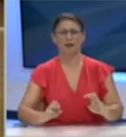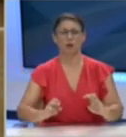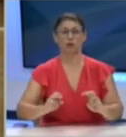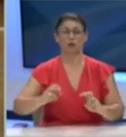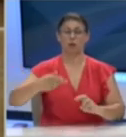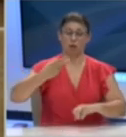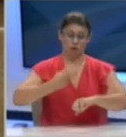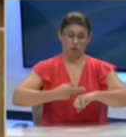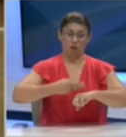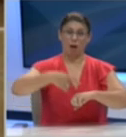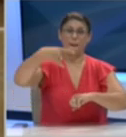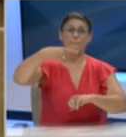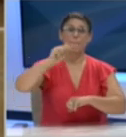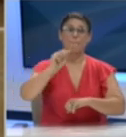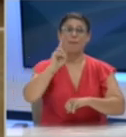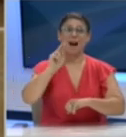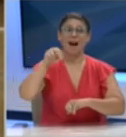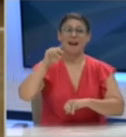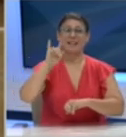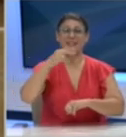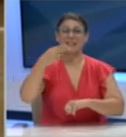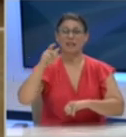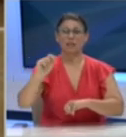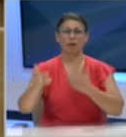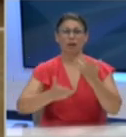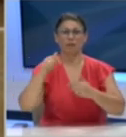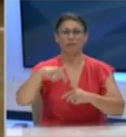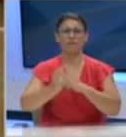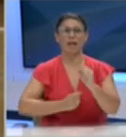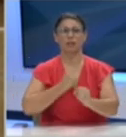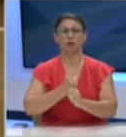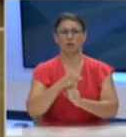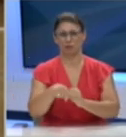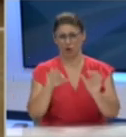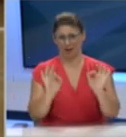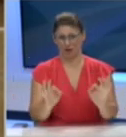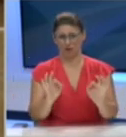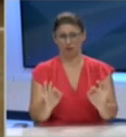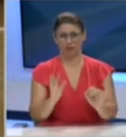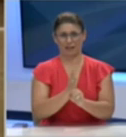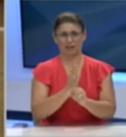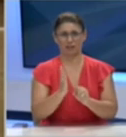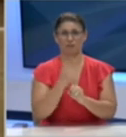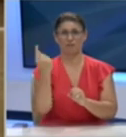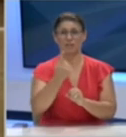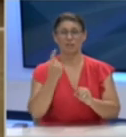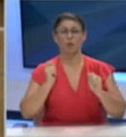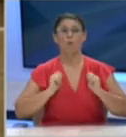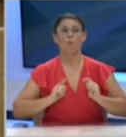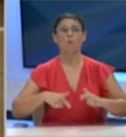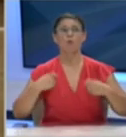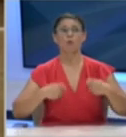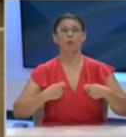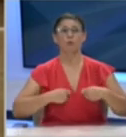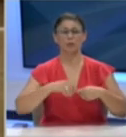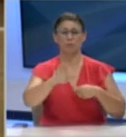ο ζωδότης της Αττικής, κάγει και φέτος το καλοκαίρι. Δεν μπορεί να θεωρείται κανονικότητα η καταστροφή του φυσικού μας πλούτου και η